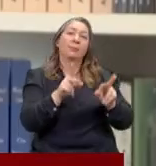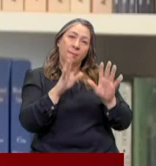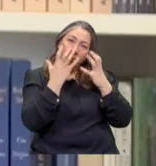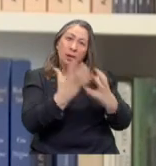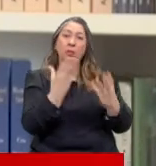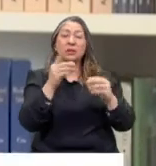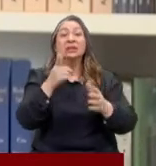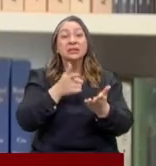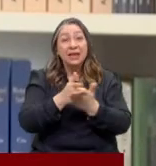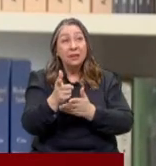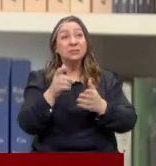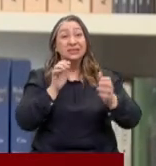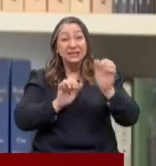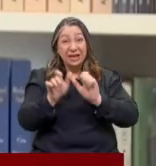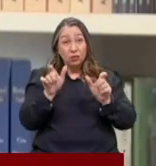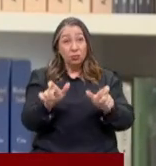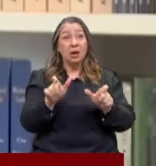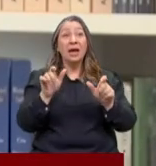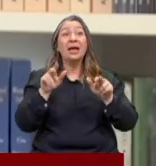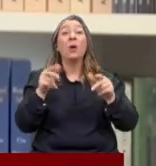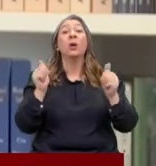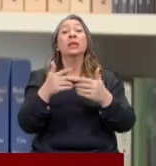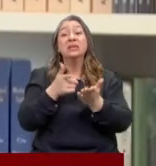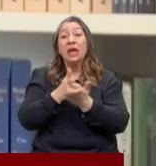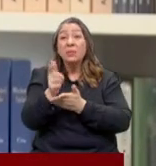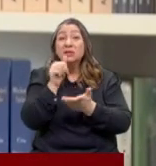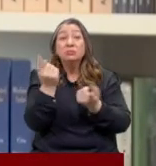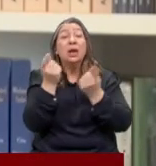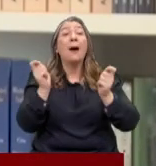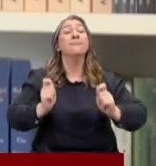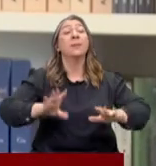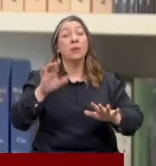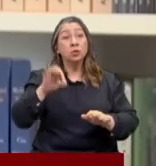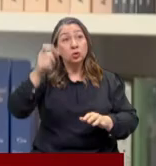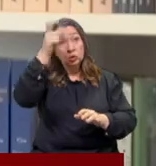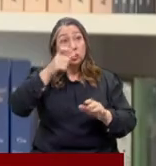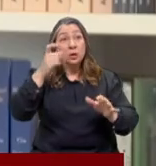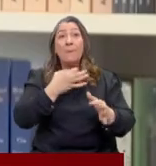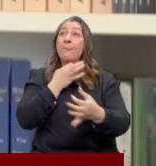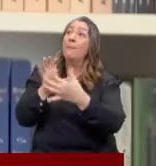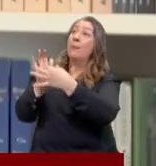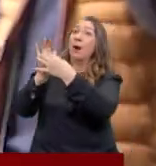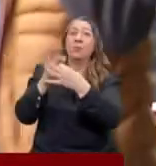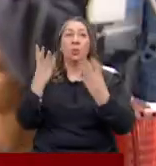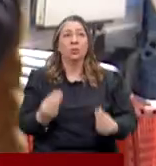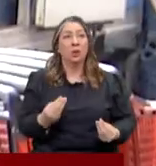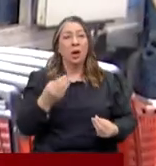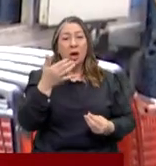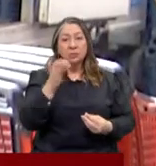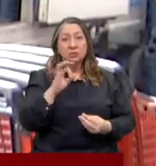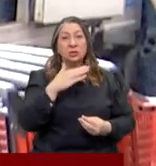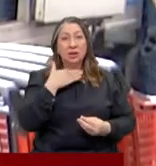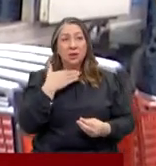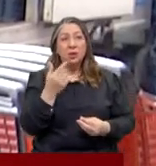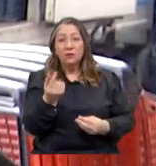az savunma kadar önemli deyip tarımda hiçbir şey yapmamak bugün Türkiye'yi bağımlı hale getirmiştir. 60 lira et, 40